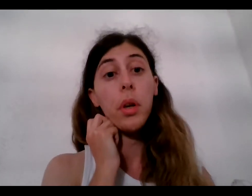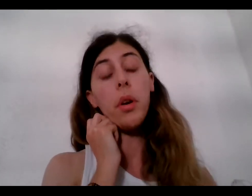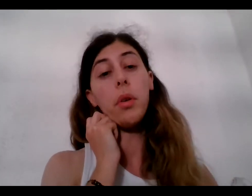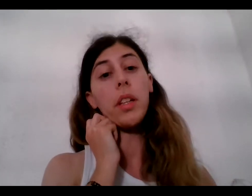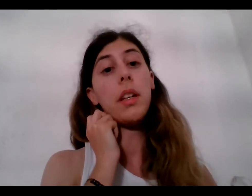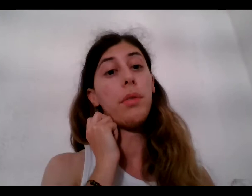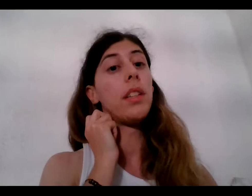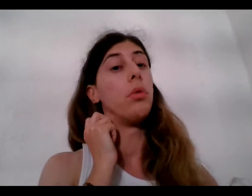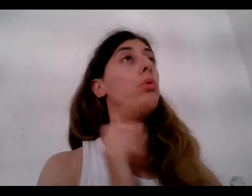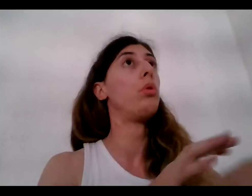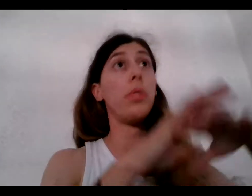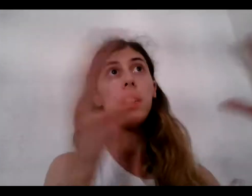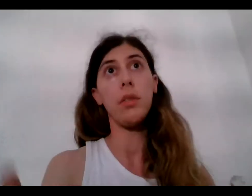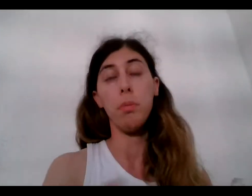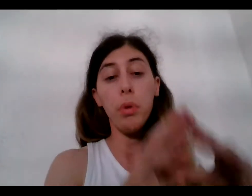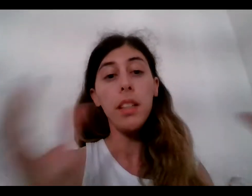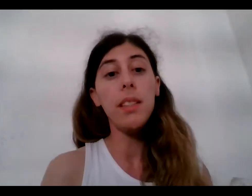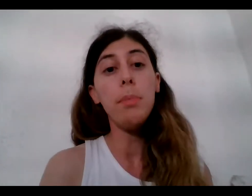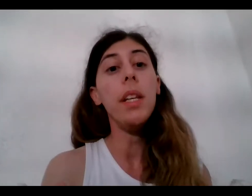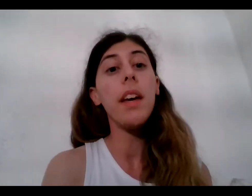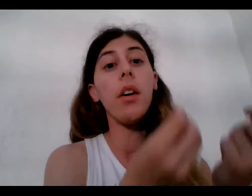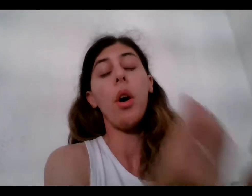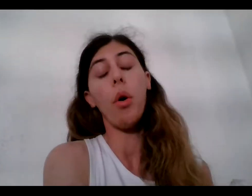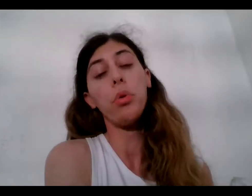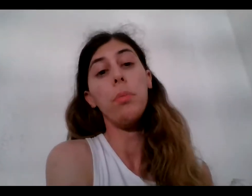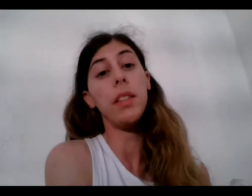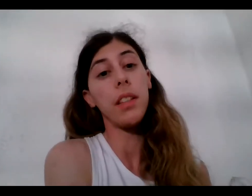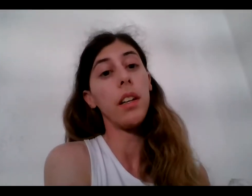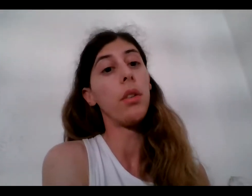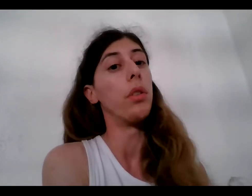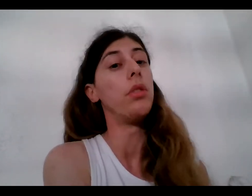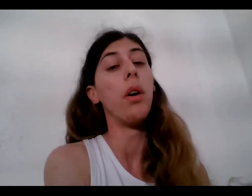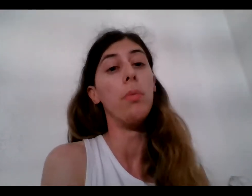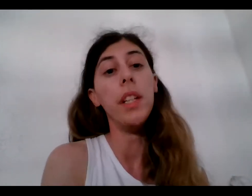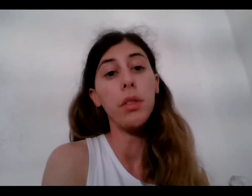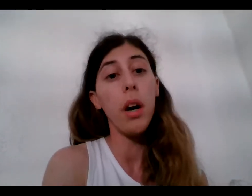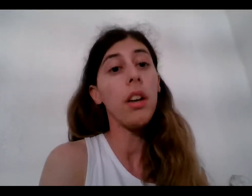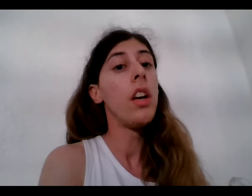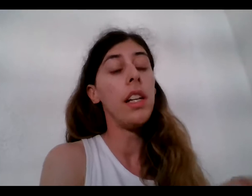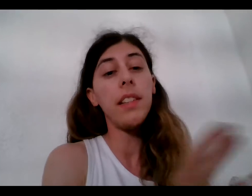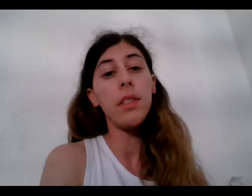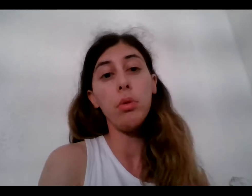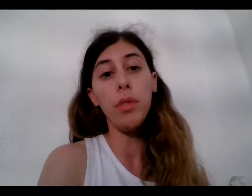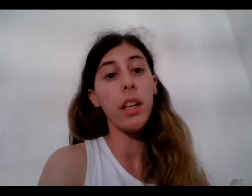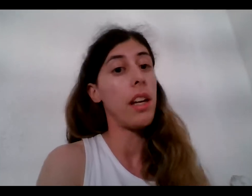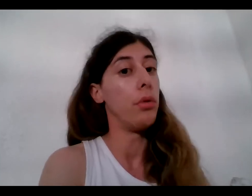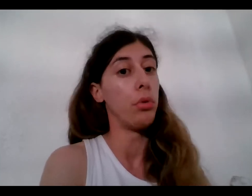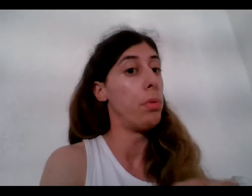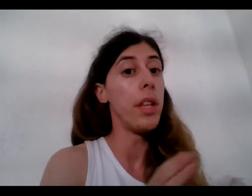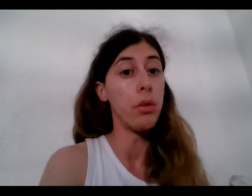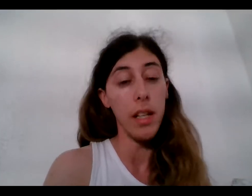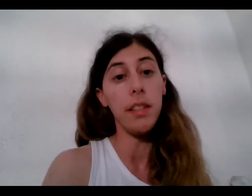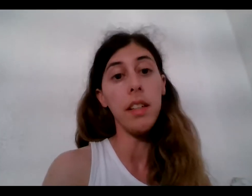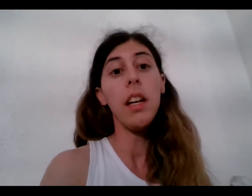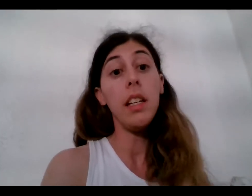mention qui est faite de concertation pluridisciplinaire entre médecins qui soit obligatoire. Les tests de vie réelle ne sont